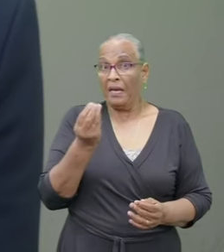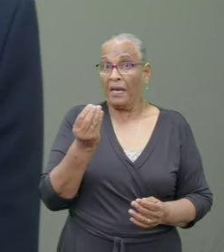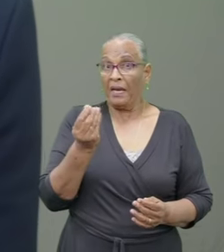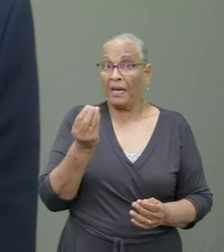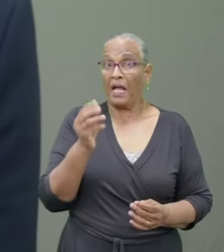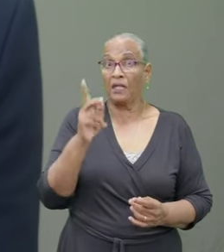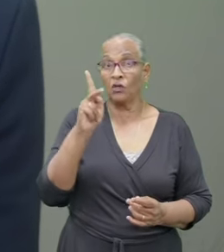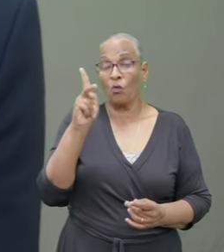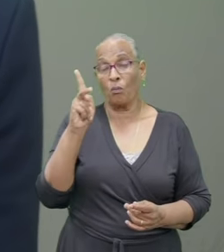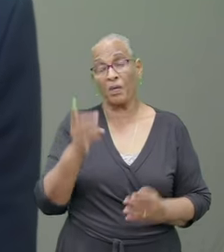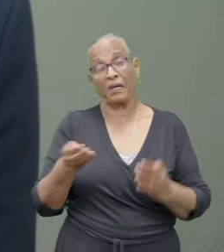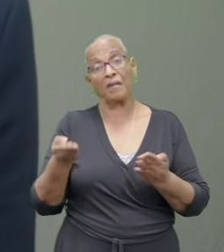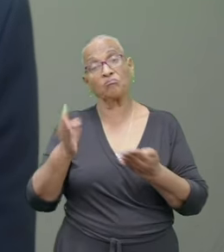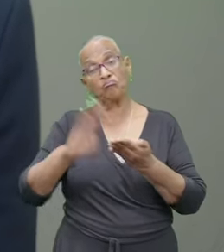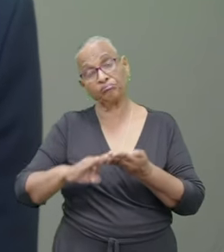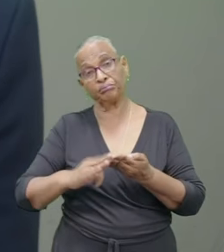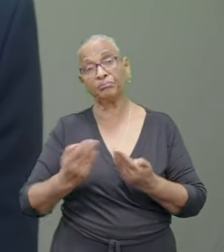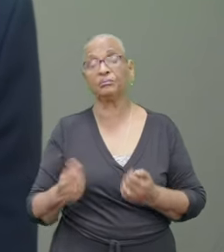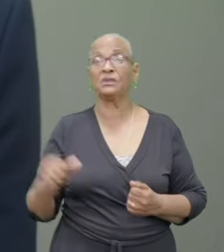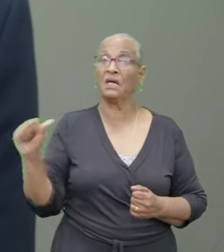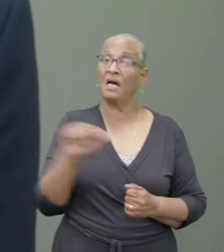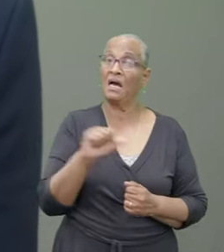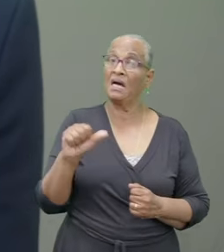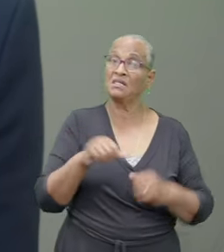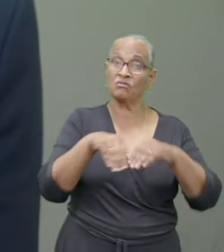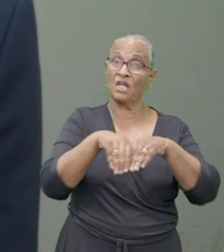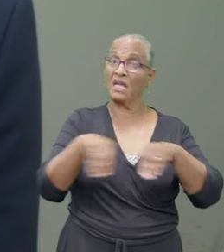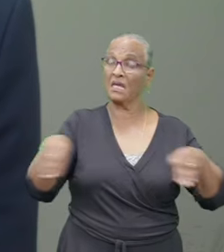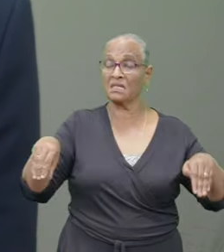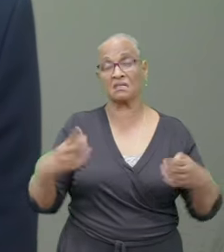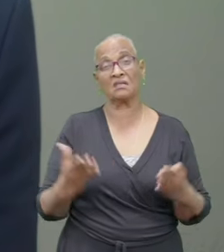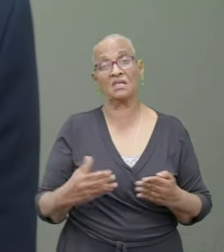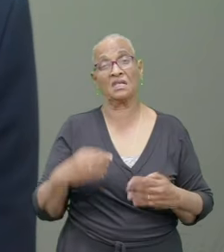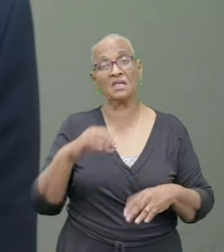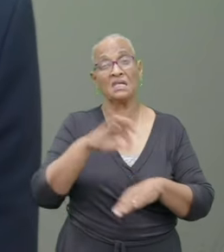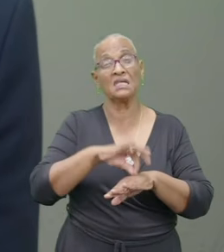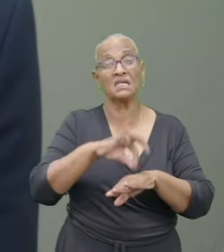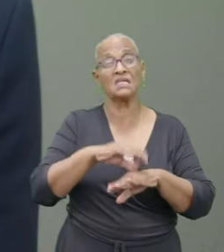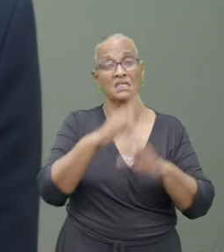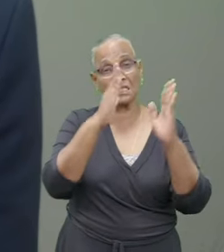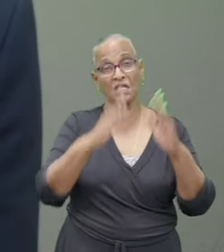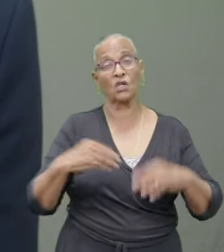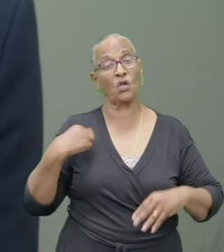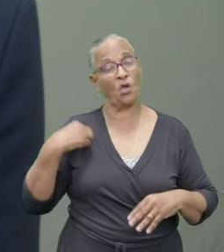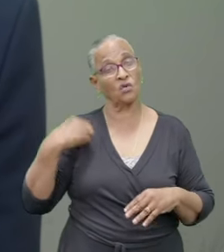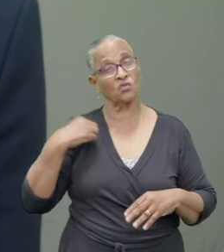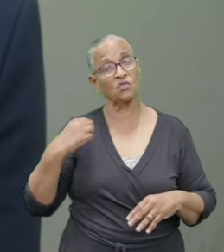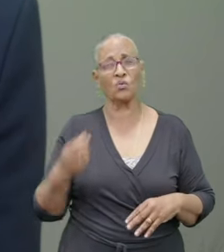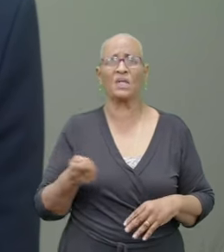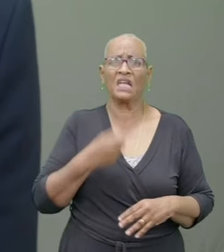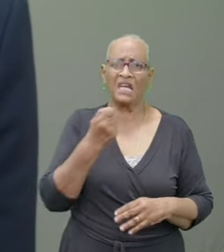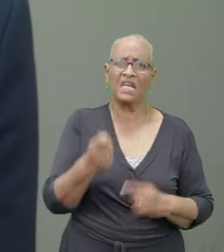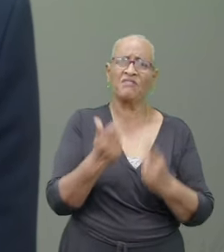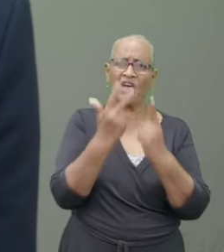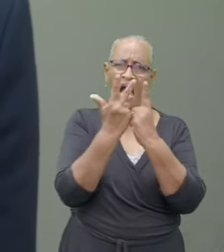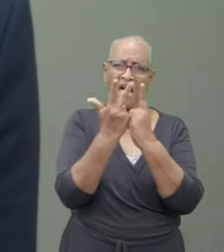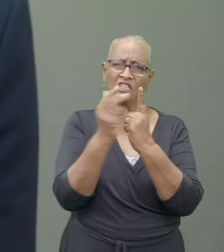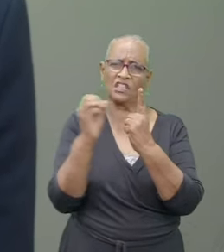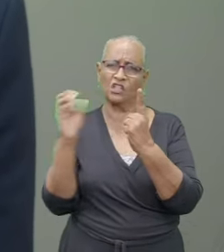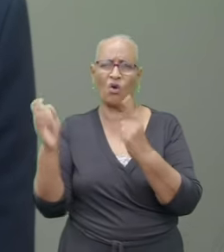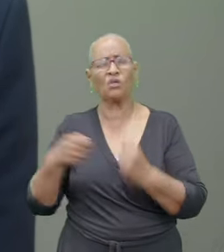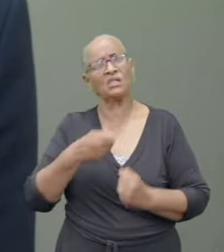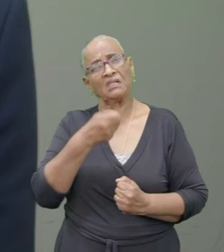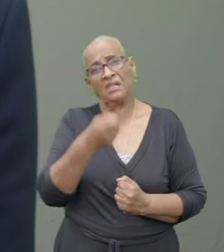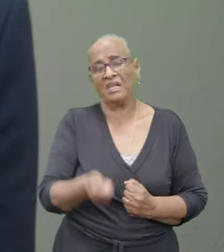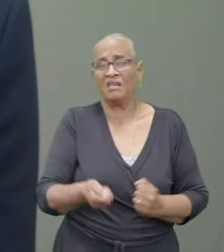Ook zorgwerkers in andere lijnen, zoals de eerste lijn, zijn in aanmerking gekomen voor een koopkrachtversterking. Ziekenhuizen, deze